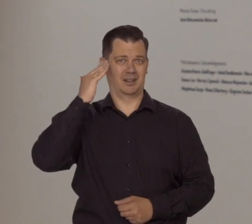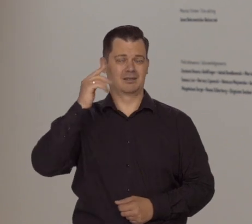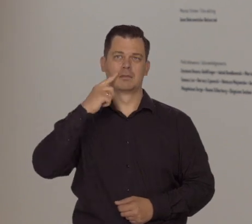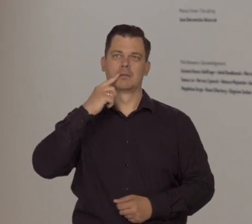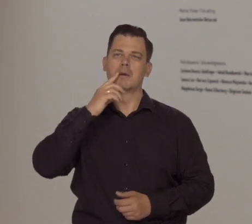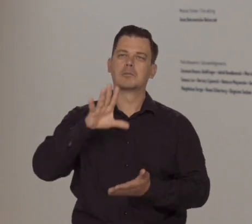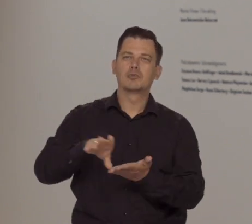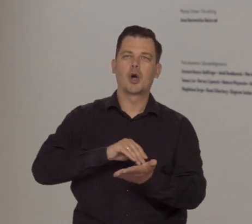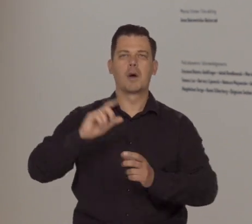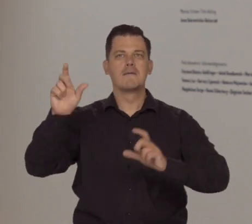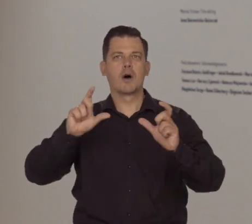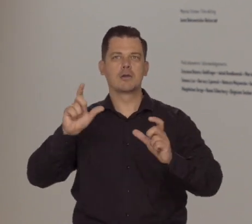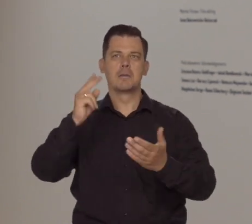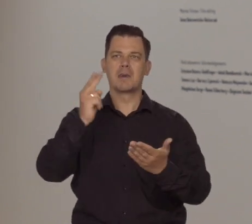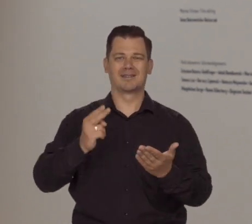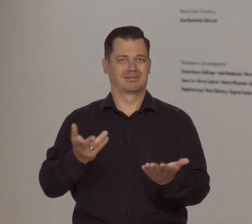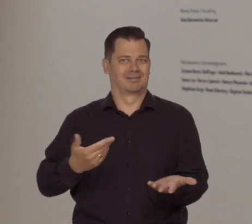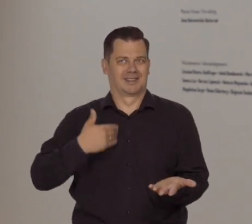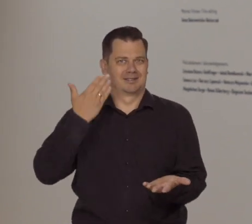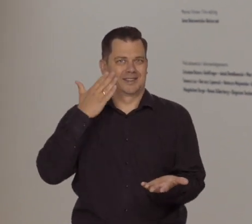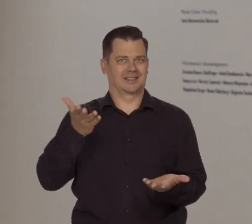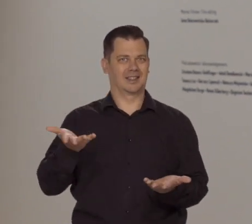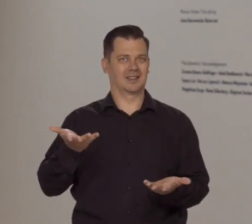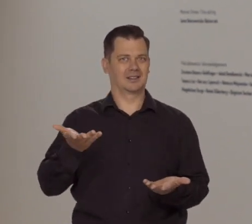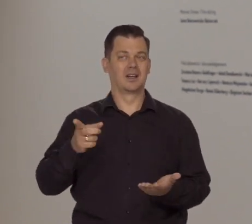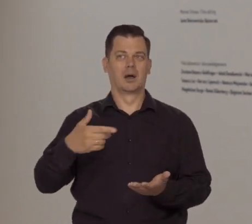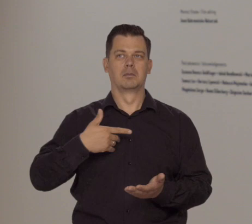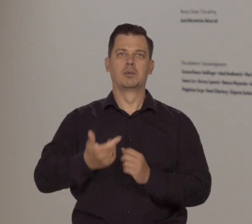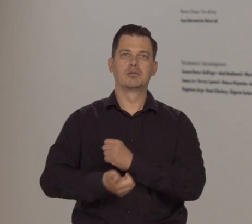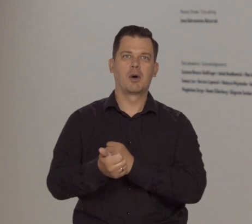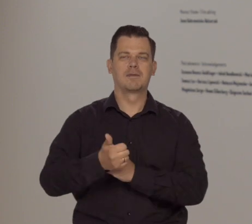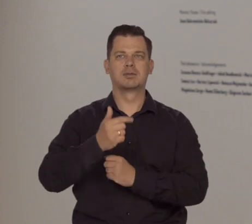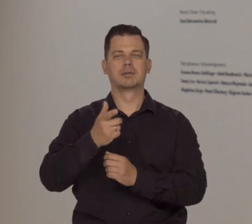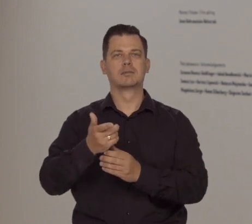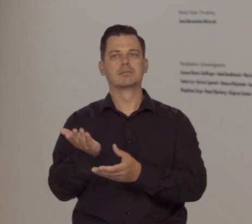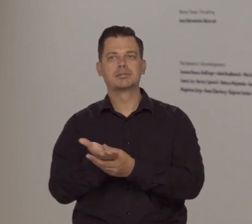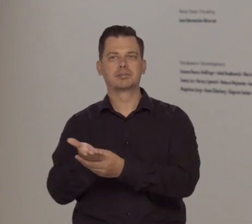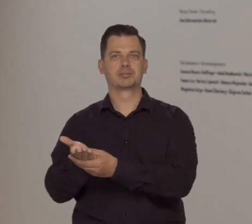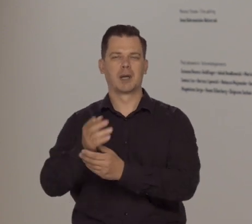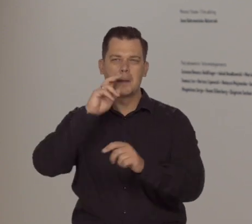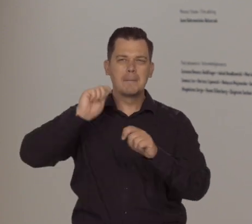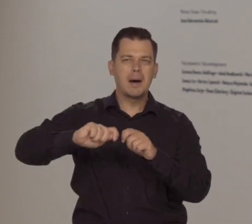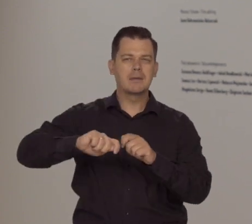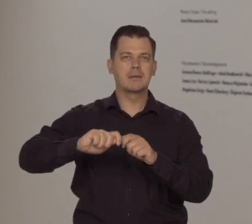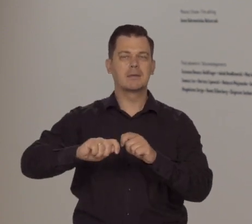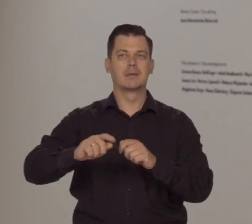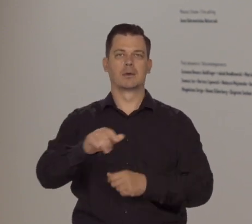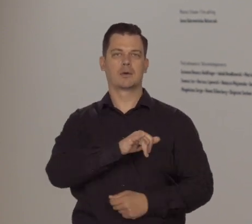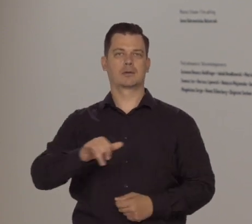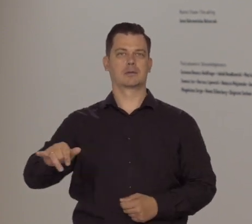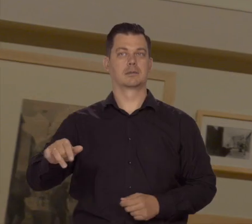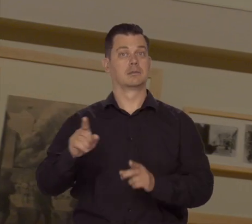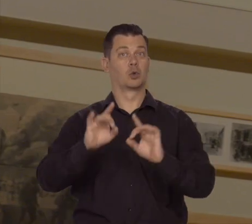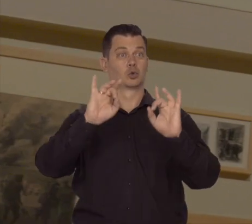żadne formy obrazowania zagłady nie są jeszcze ustalone. Obok świadectw ocalałych, badań naukowych i uroczystości